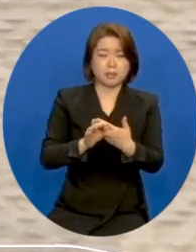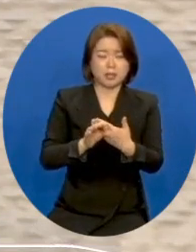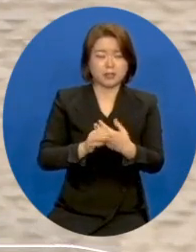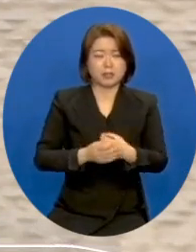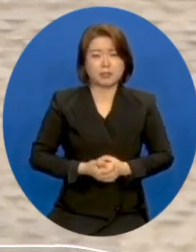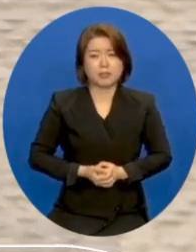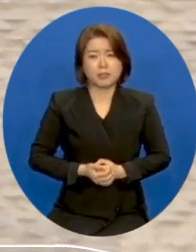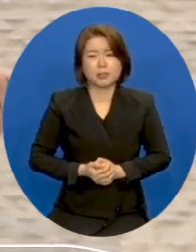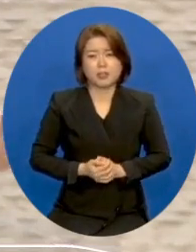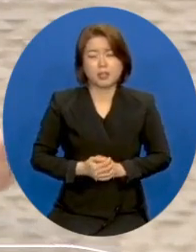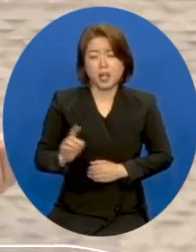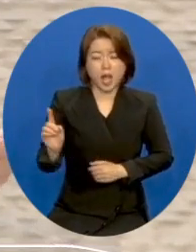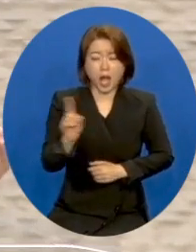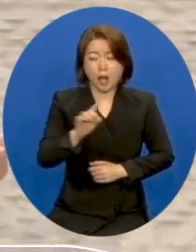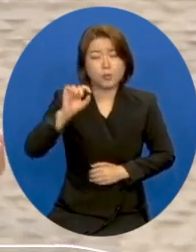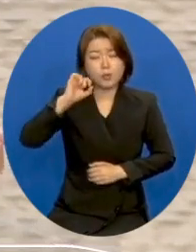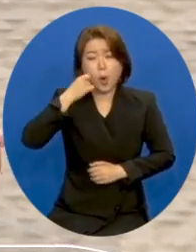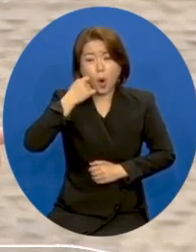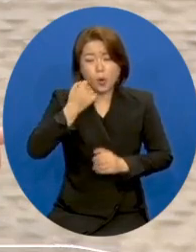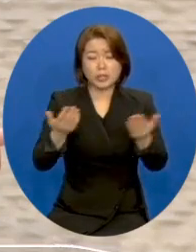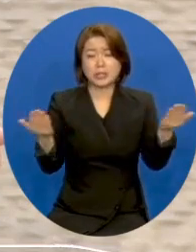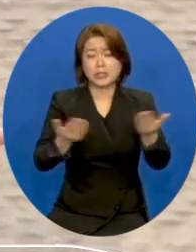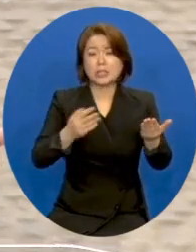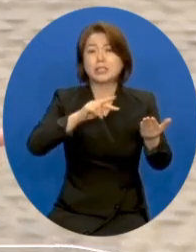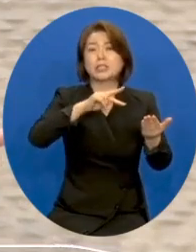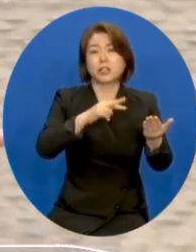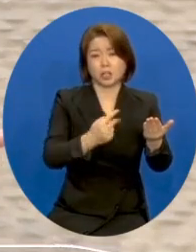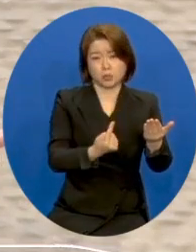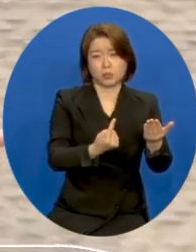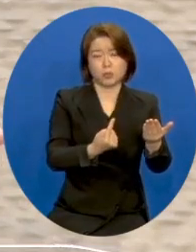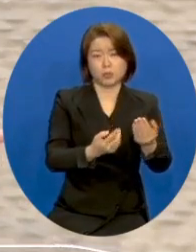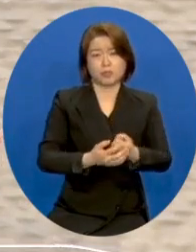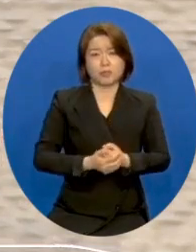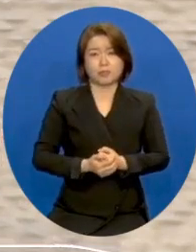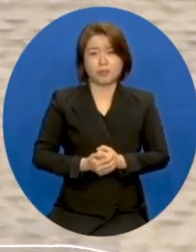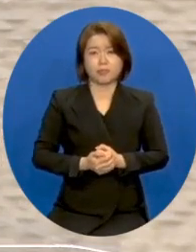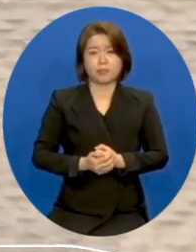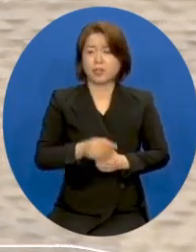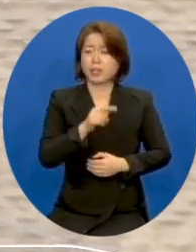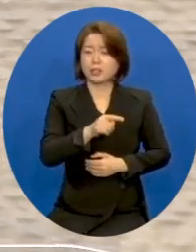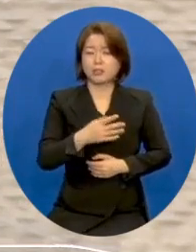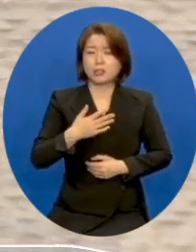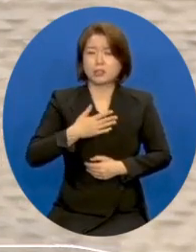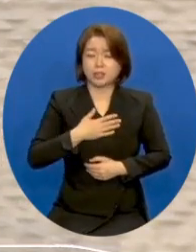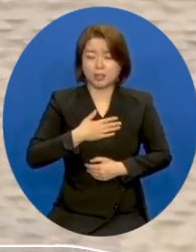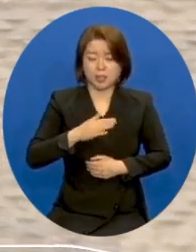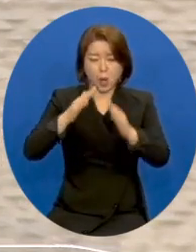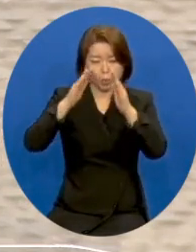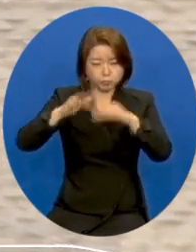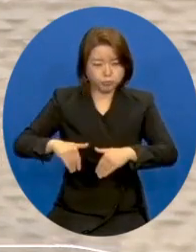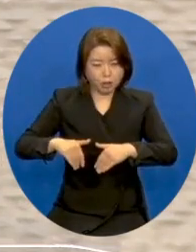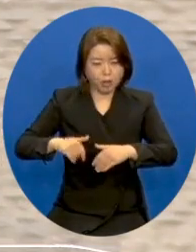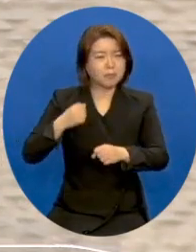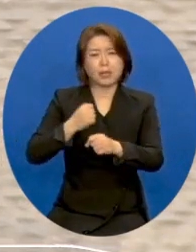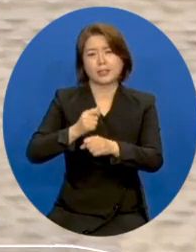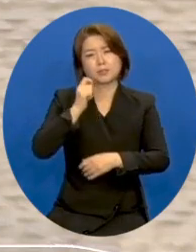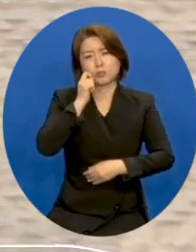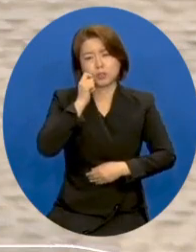아무리 어려운 일이 있다 한들 그것이 우리를 무너뜨릴 수